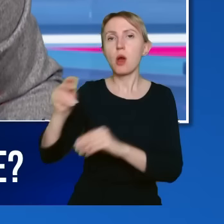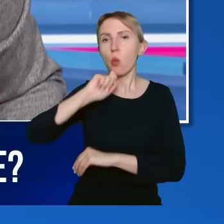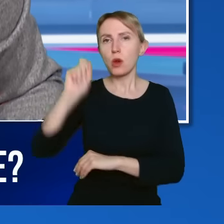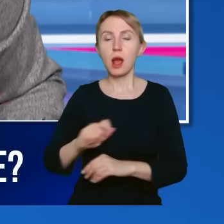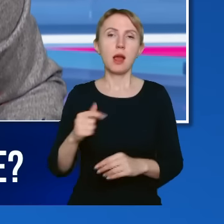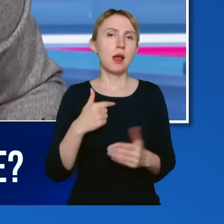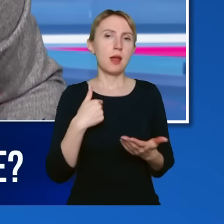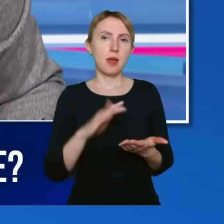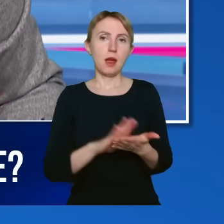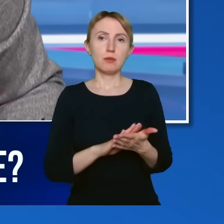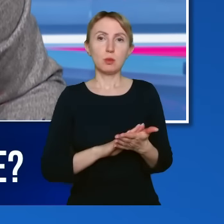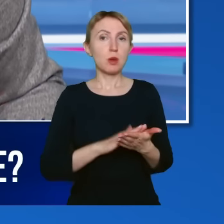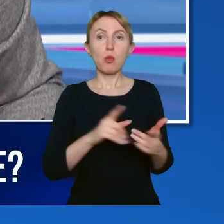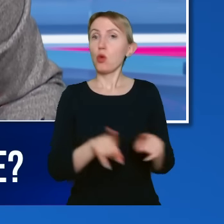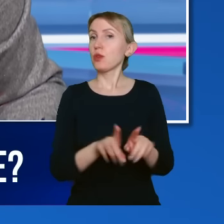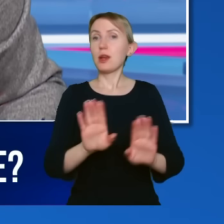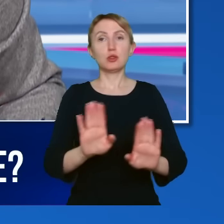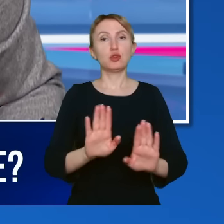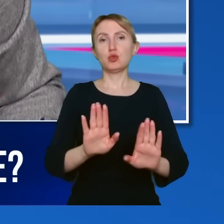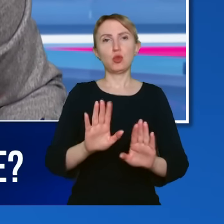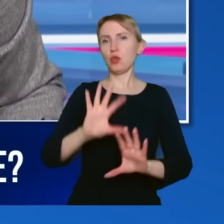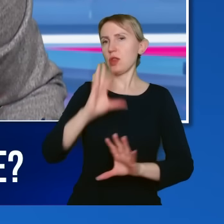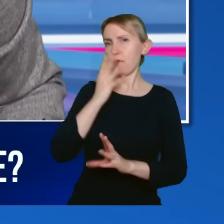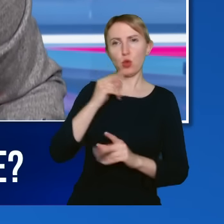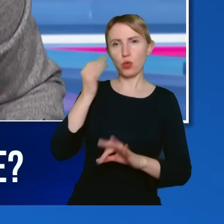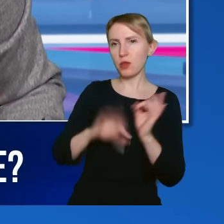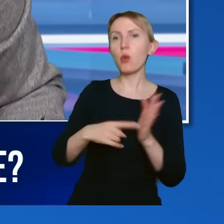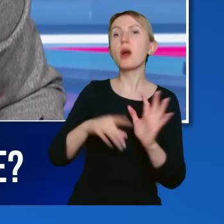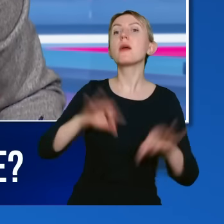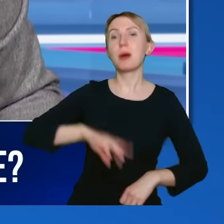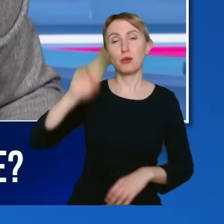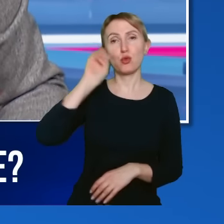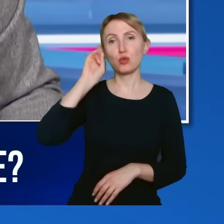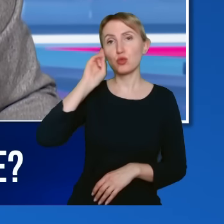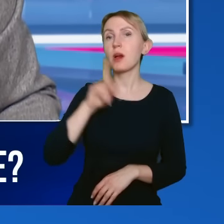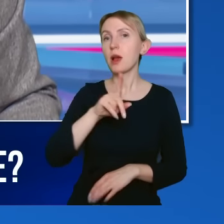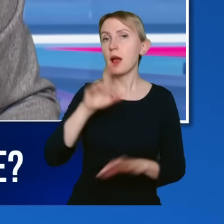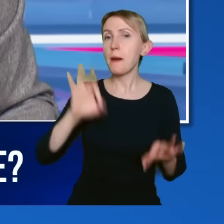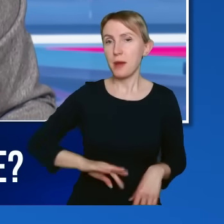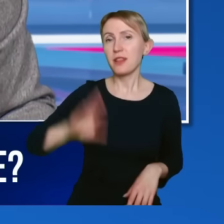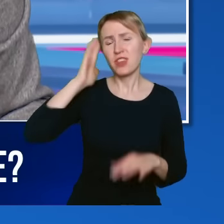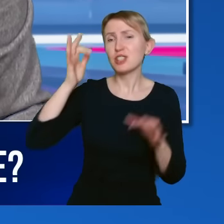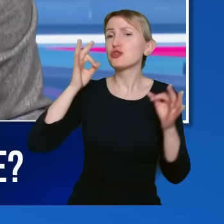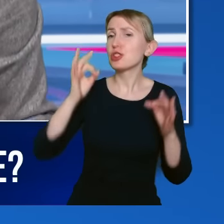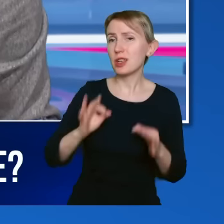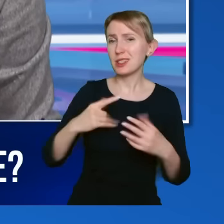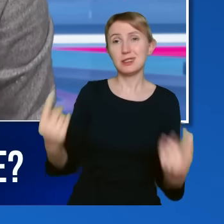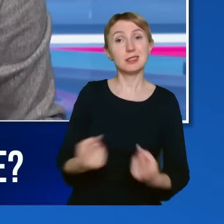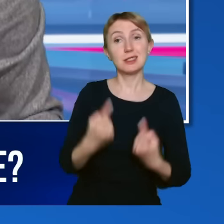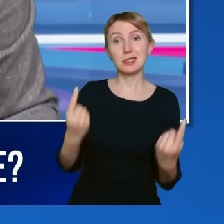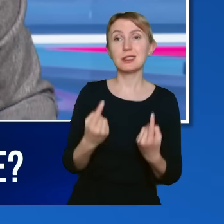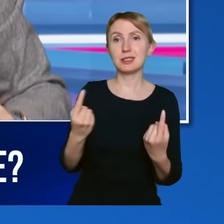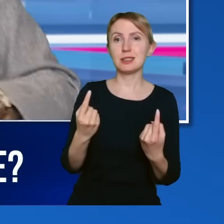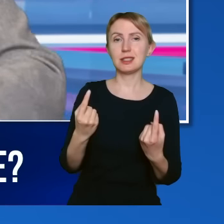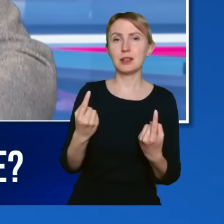to też, co to też tak ładnie nie wygląda. I myślę, że pan to rozumie. Zboża myślę, że pan wie, że w tej chwili sytuacja